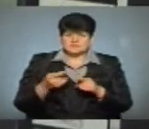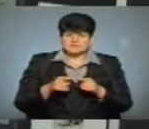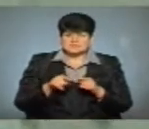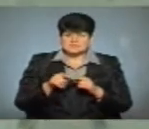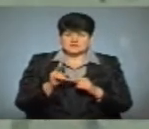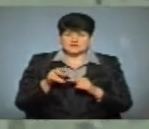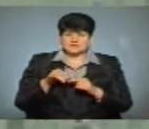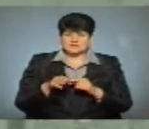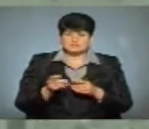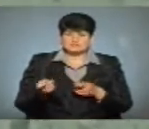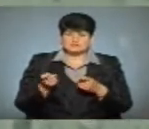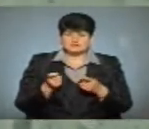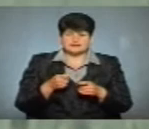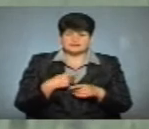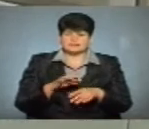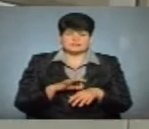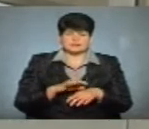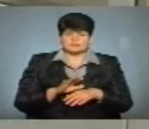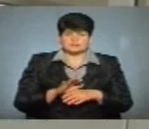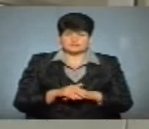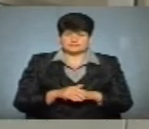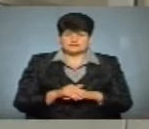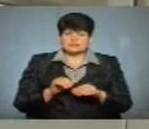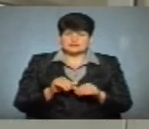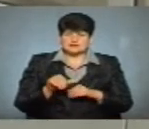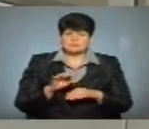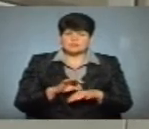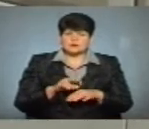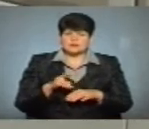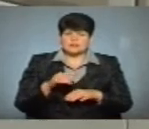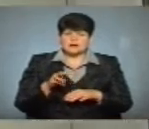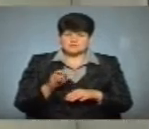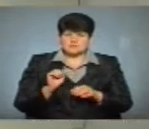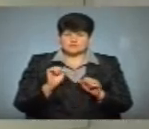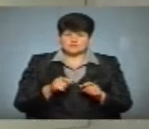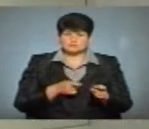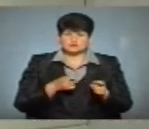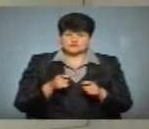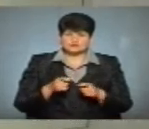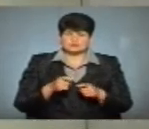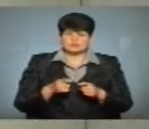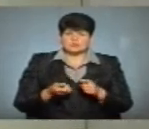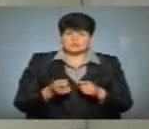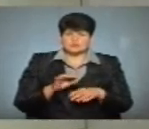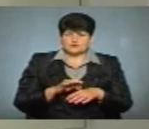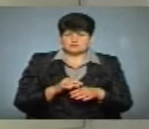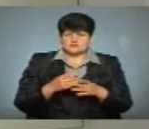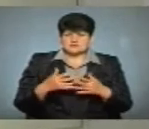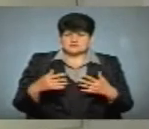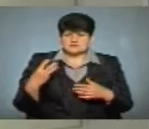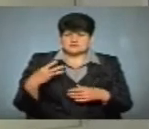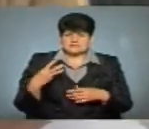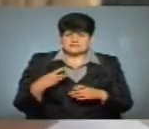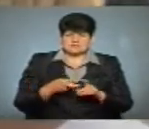кліщ, який поступив, не уражений. Окрім хвороби лайма, кліщі можуть переносити з будників ще близько 30 інфекційних